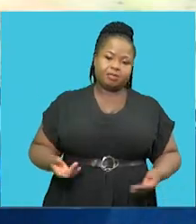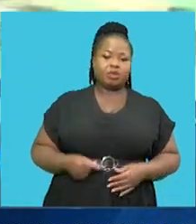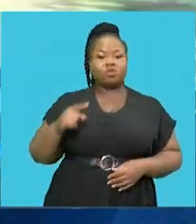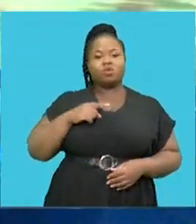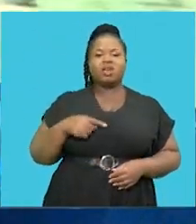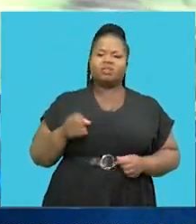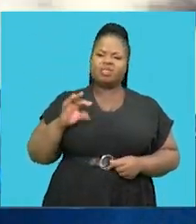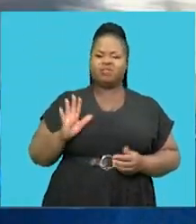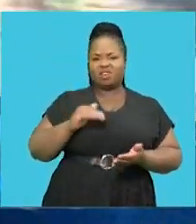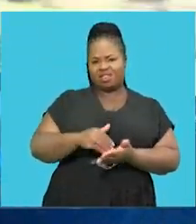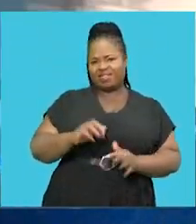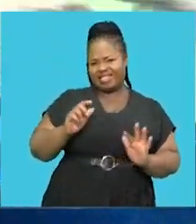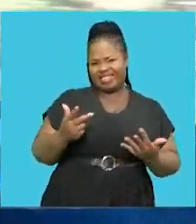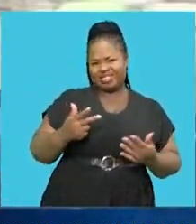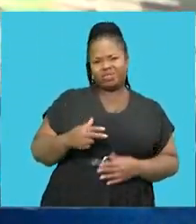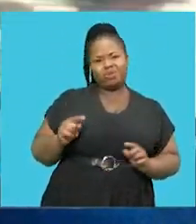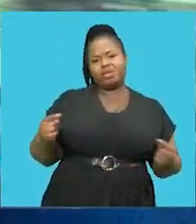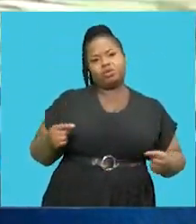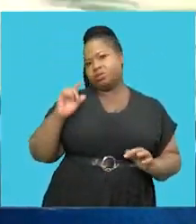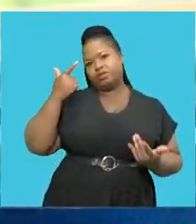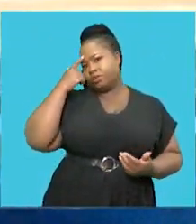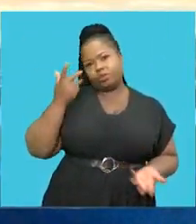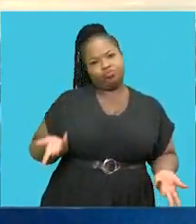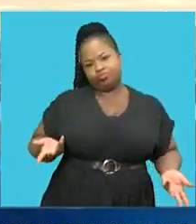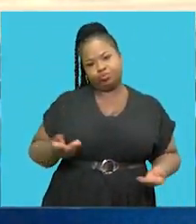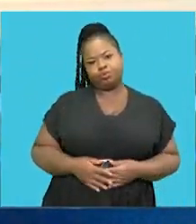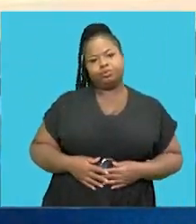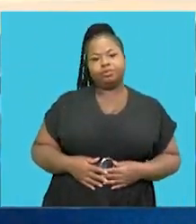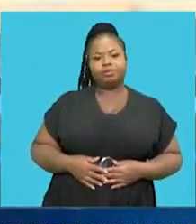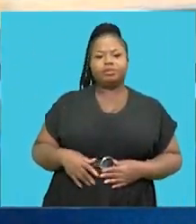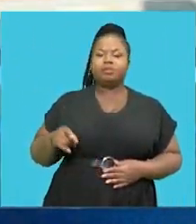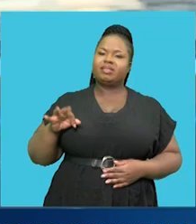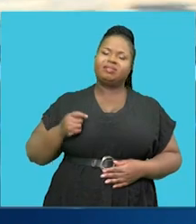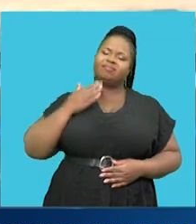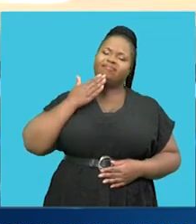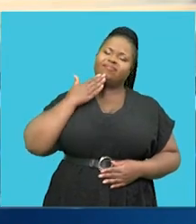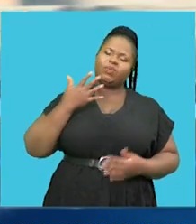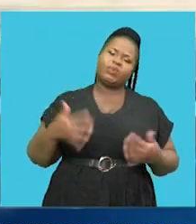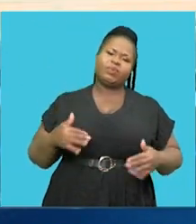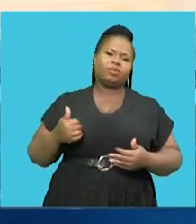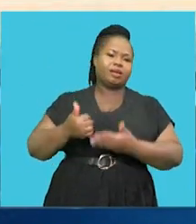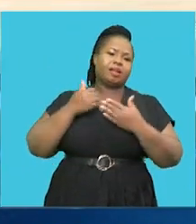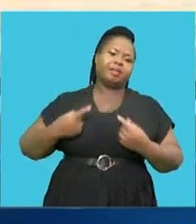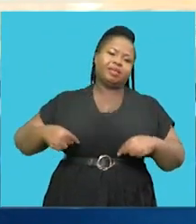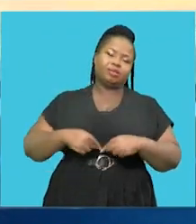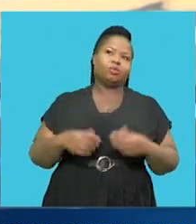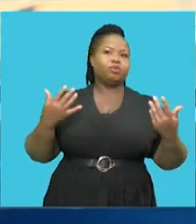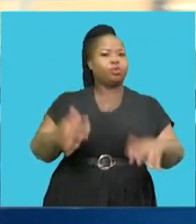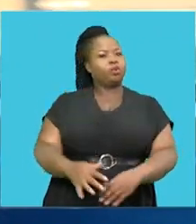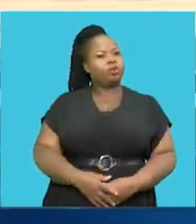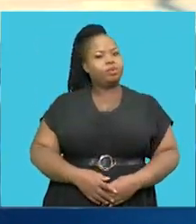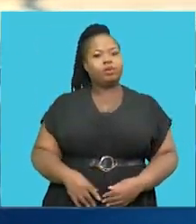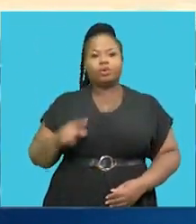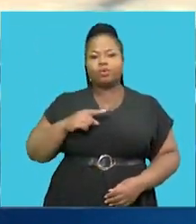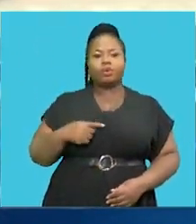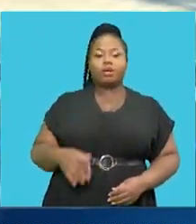na ku 8 phela va nge swi koti khande train ya 7 o'clock. Lebogela PRASA bathule ri thusitse yo khale re bolaiwa ke